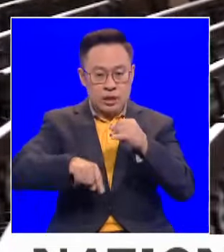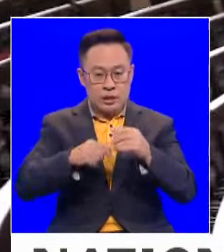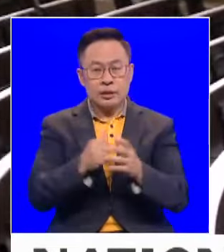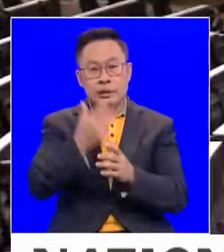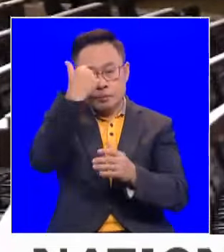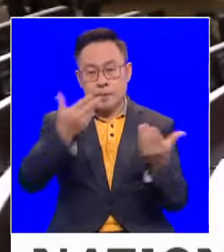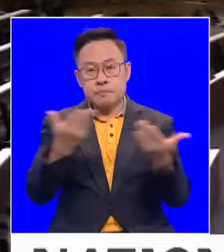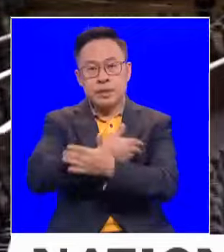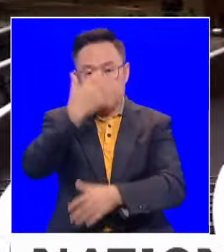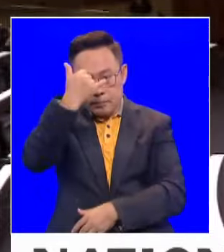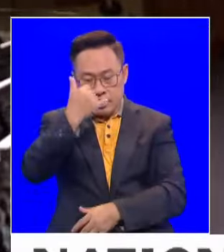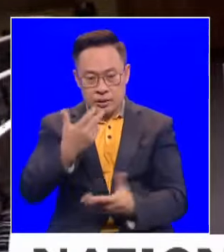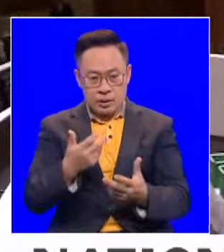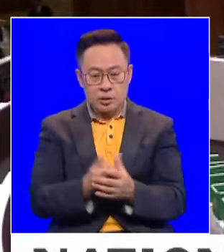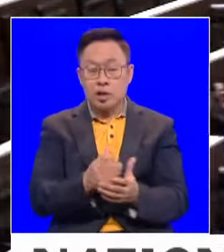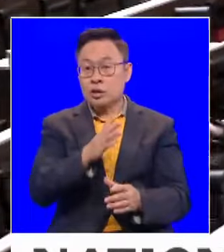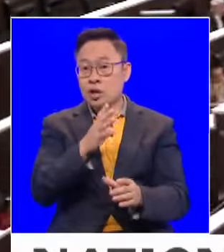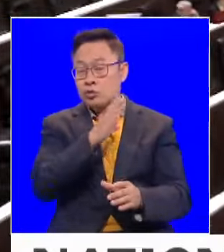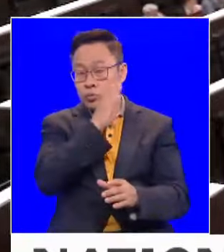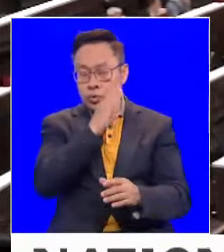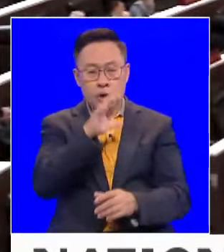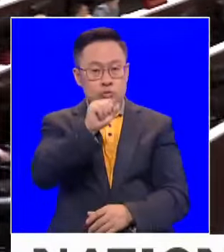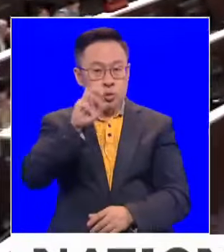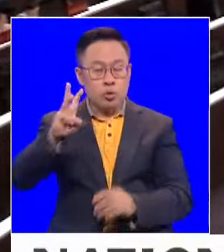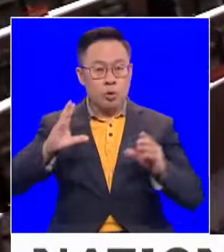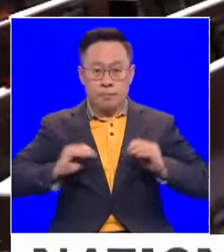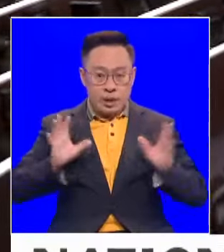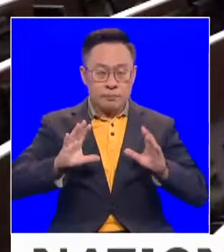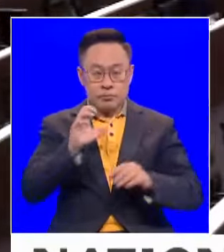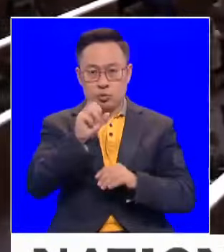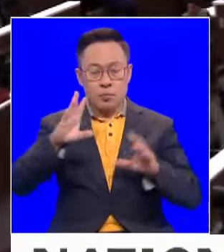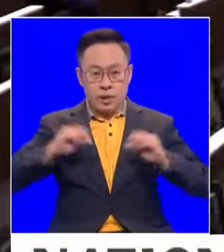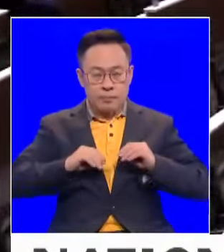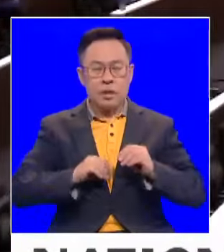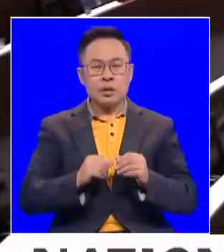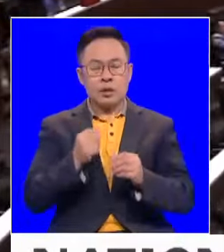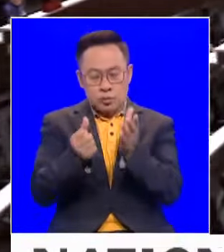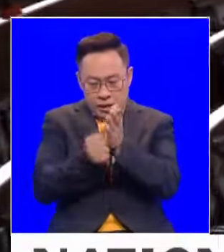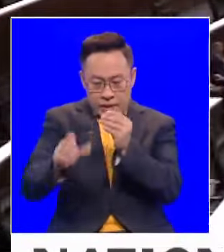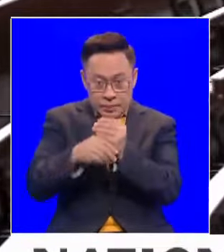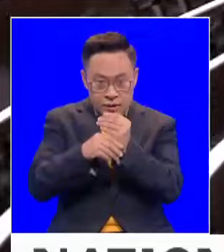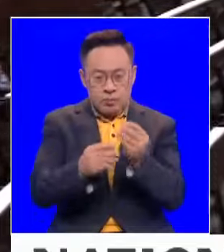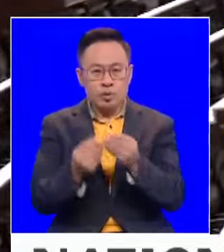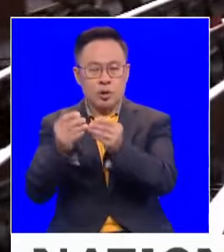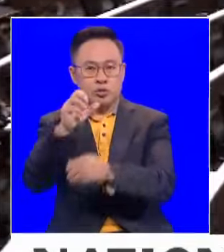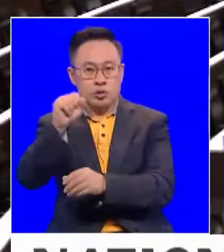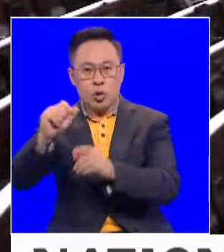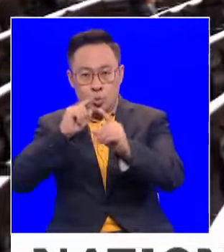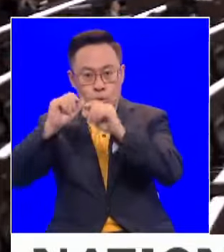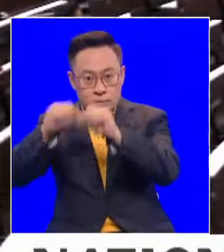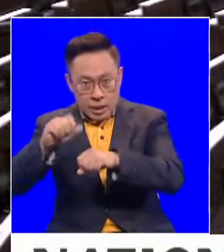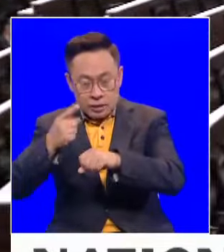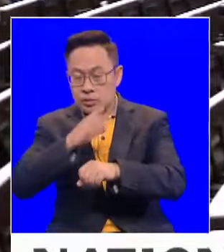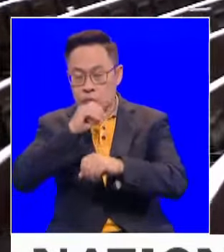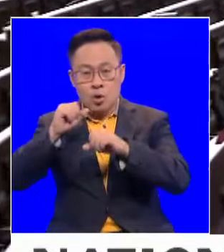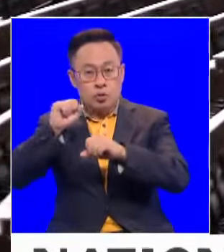มาในขั้นตอนก็คือเดี๋ยวต้องยับยั้งไว้ครับแล้วส่งร่างที่สวเปรับแก้กลับไปให้สสคุยกันใหม่ค่ะถ้าสสเห็นชอบ